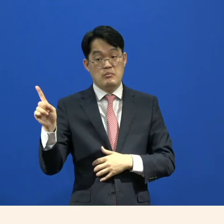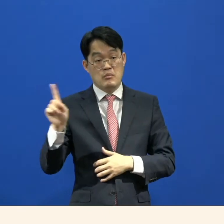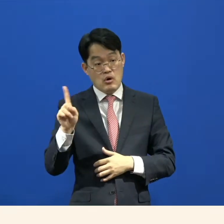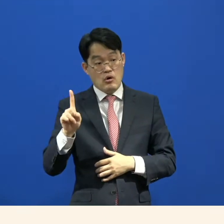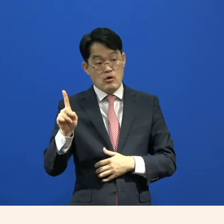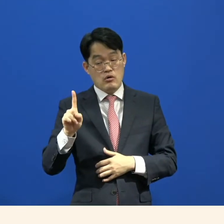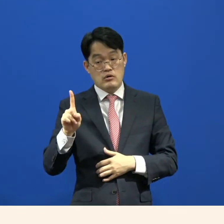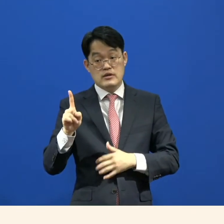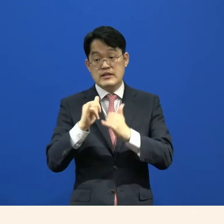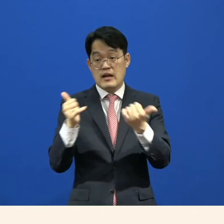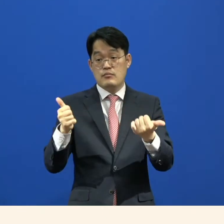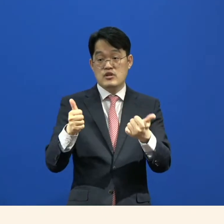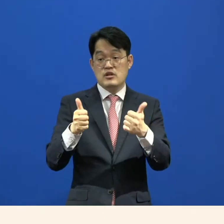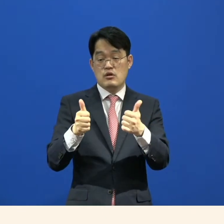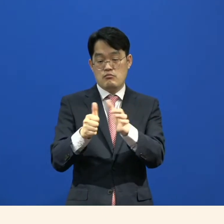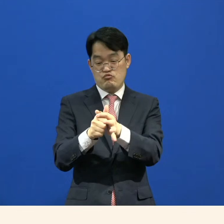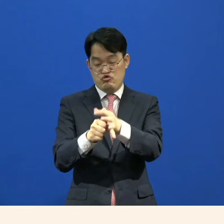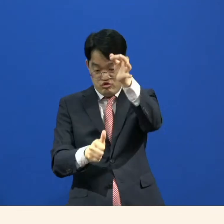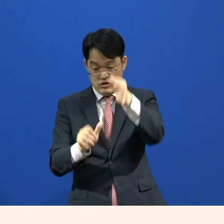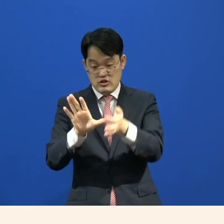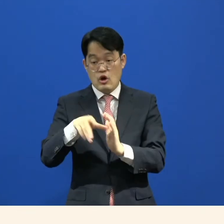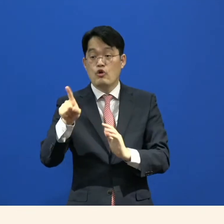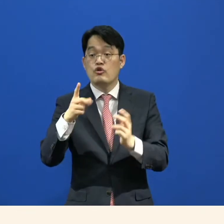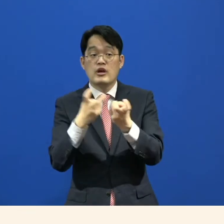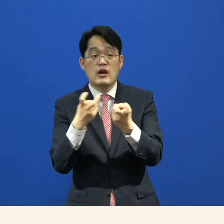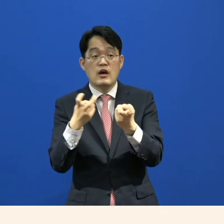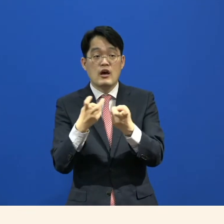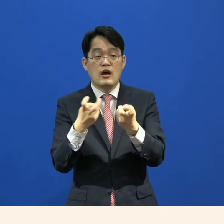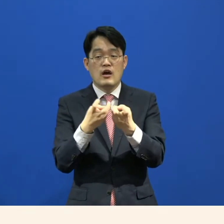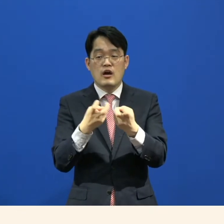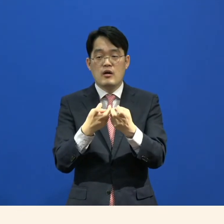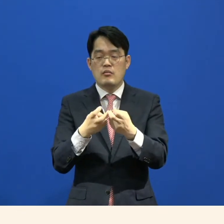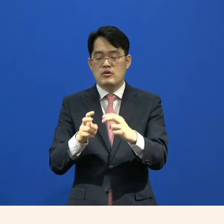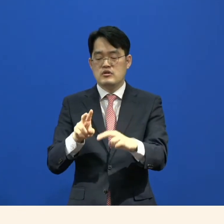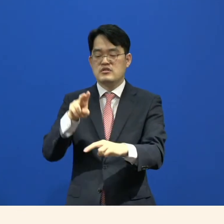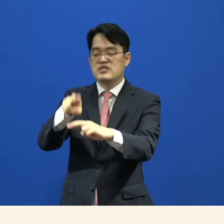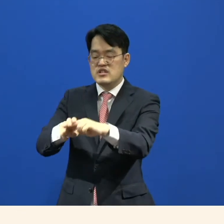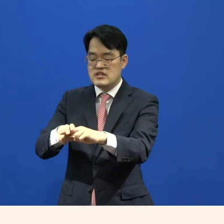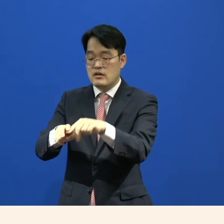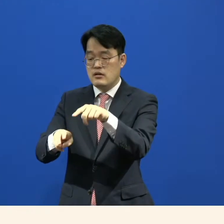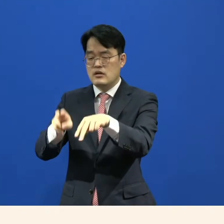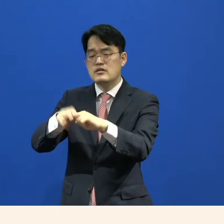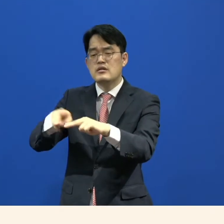같아요. 전기 고문 기구를 자랑한다고 생각해 보세요.